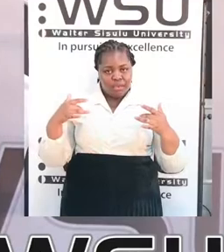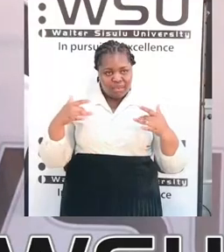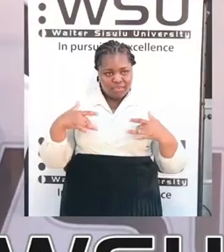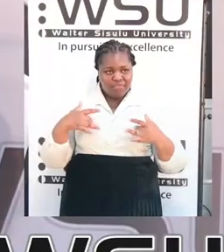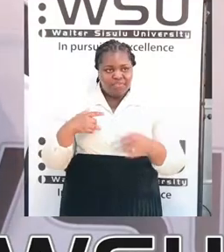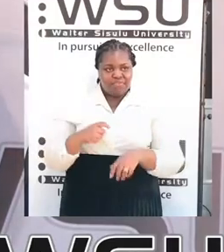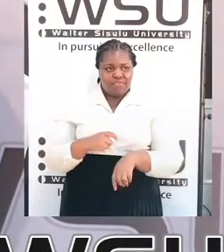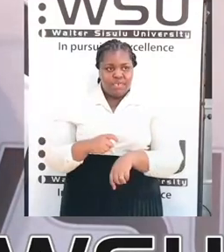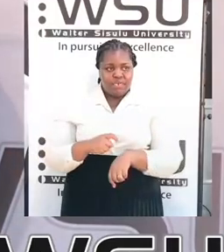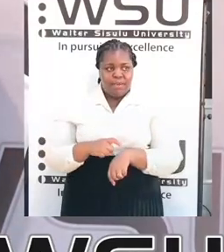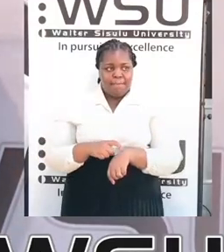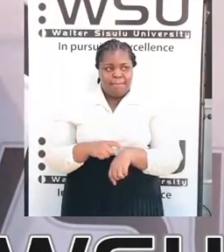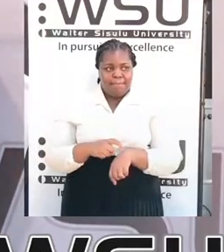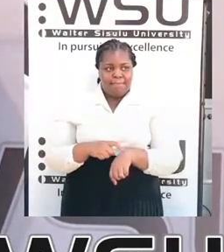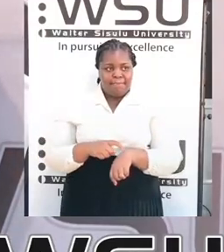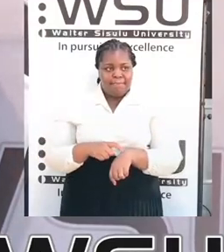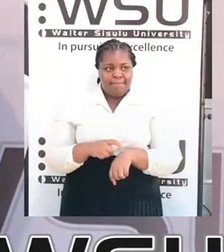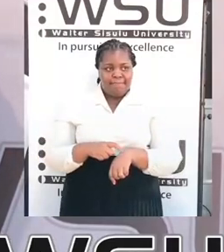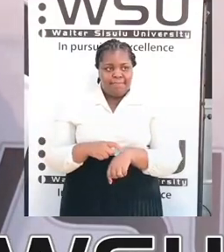kumaxesha